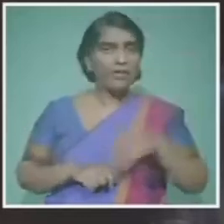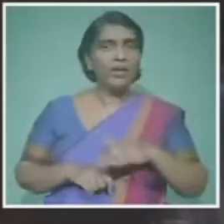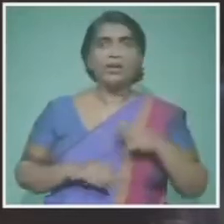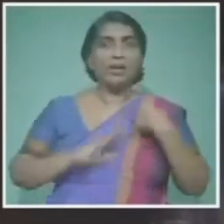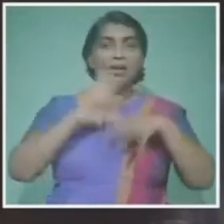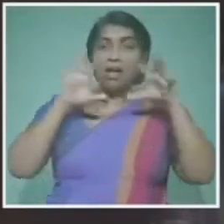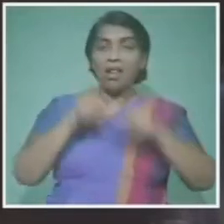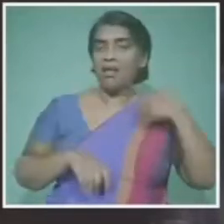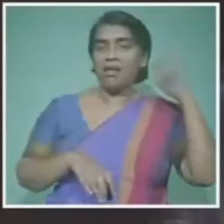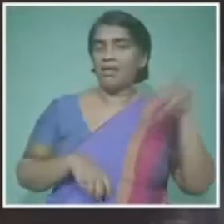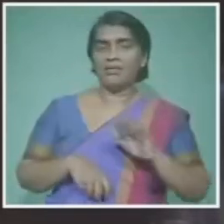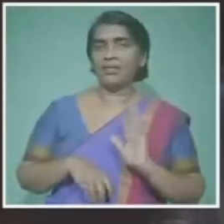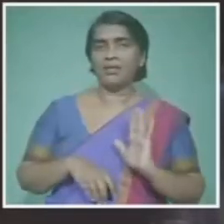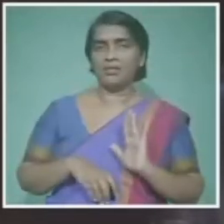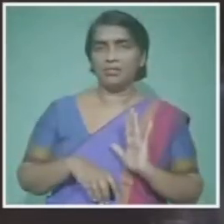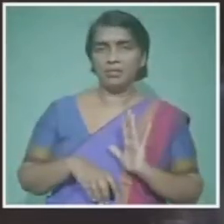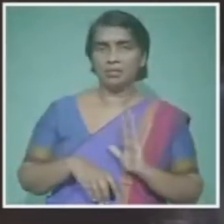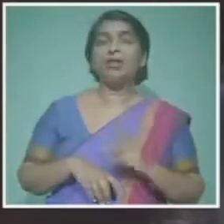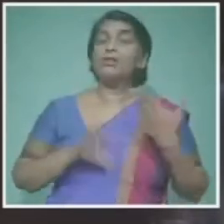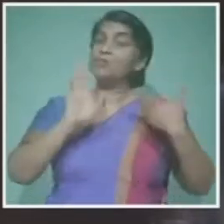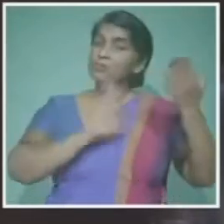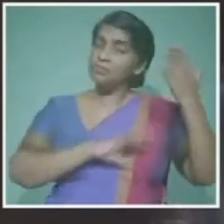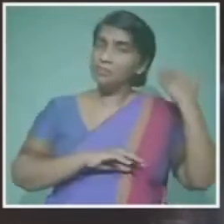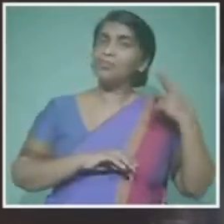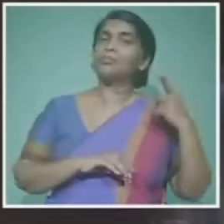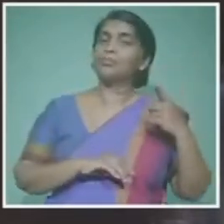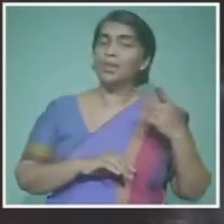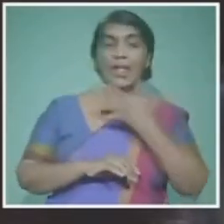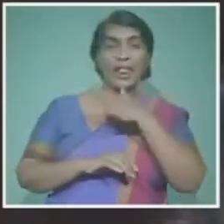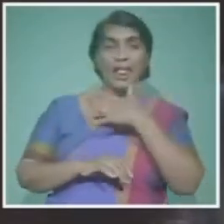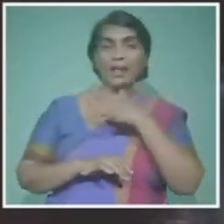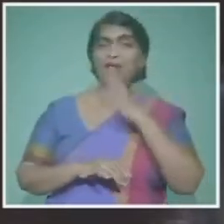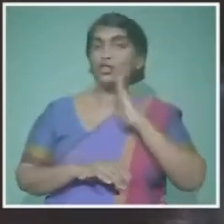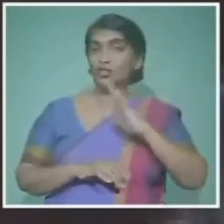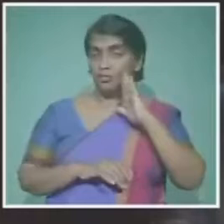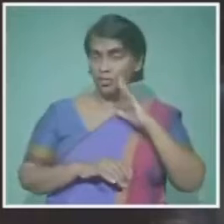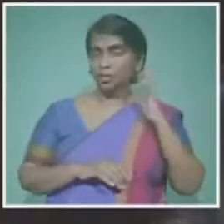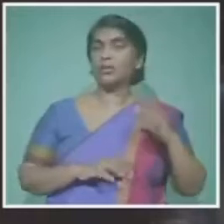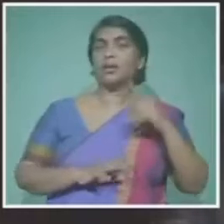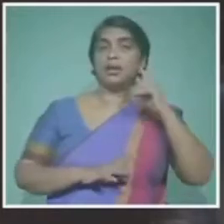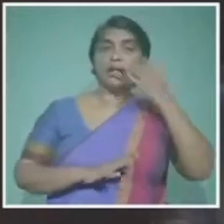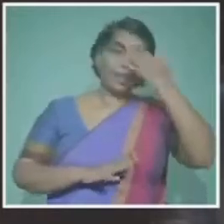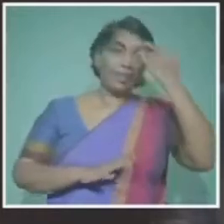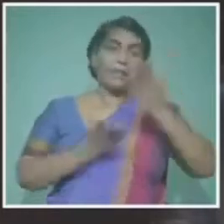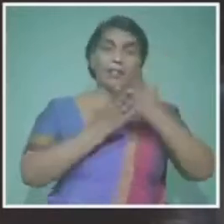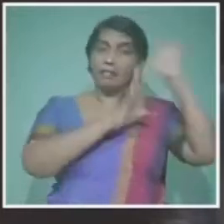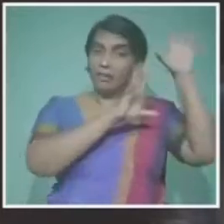අල්ලන්න ආවේ නෑ ඈ ඒ කාලේ බ්‍රිතාන්‍ය සුද්දෝ මේ ජනතාව ගෙනල්ලා